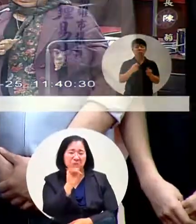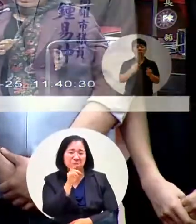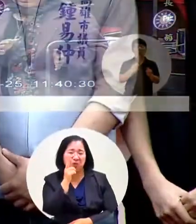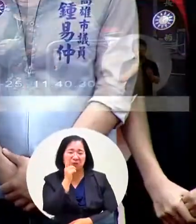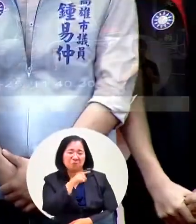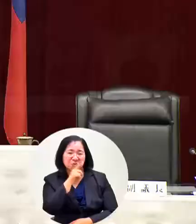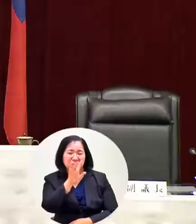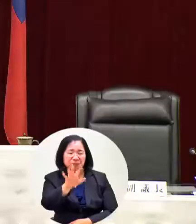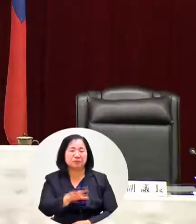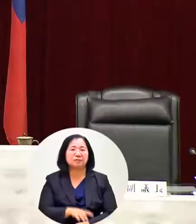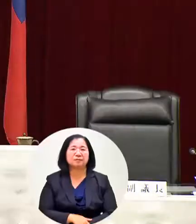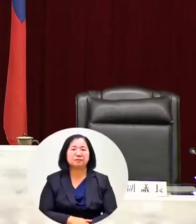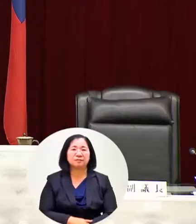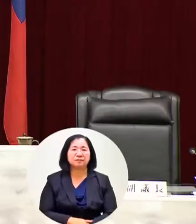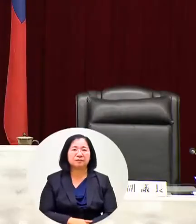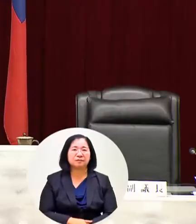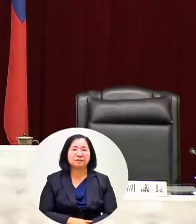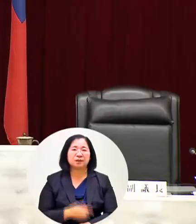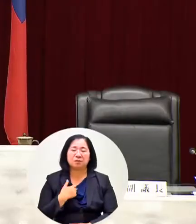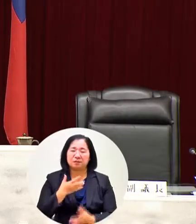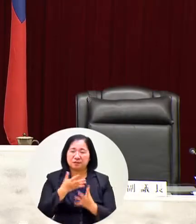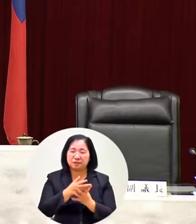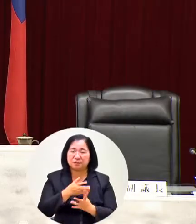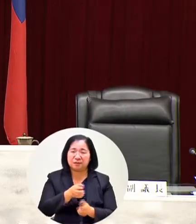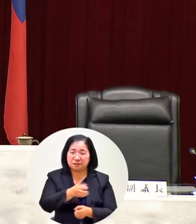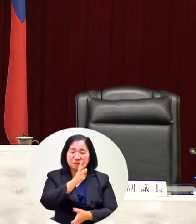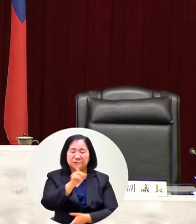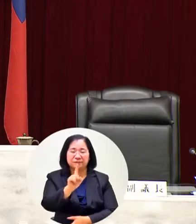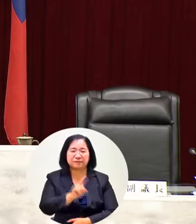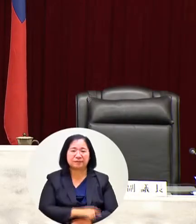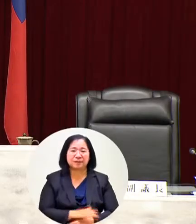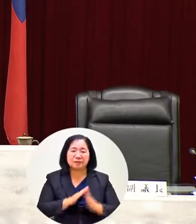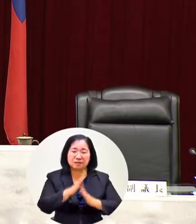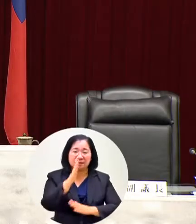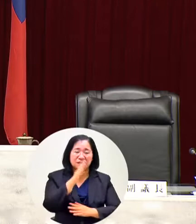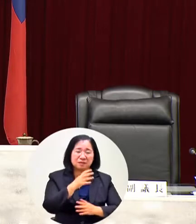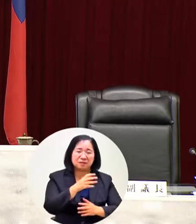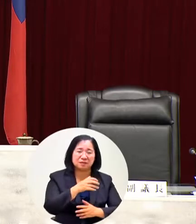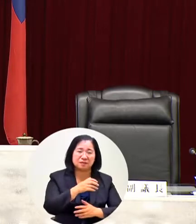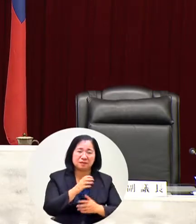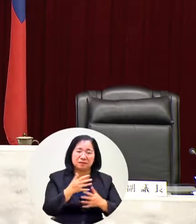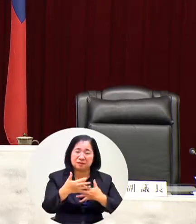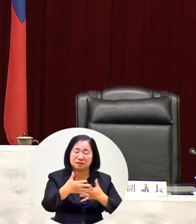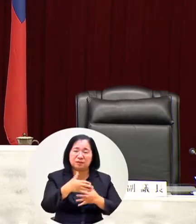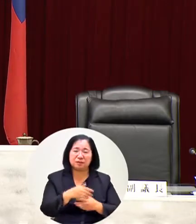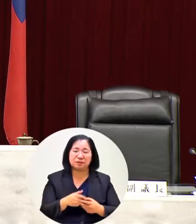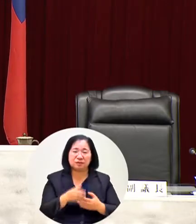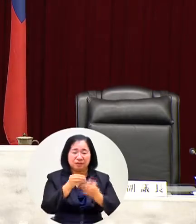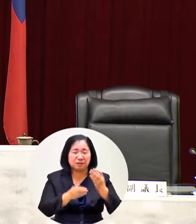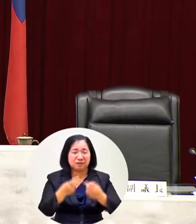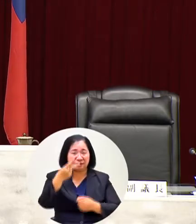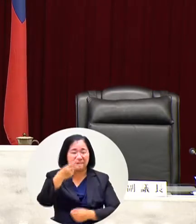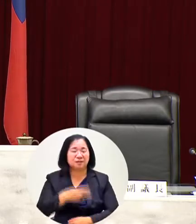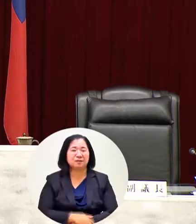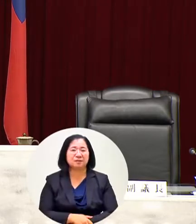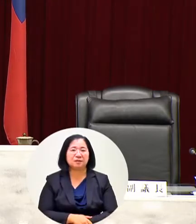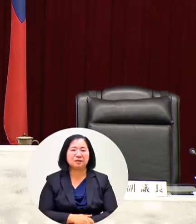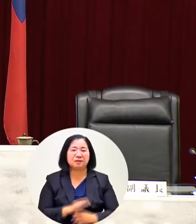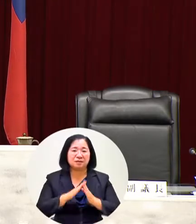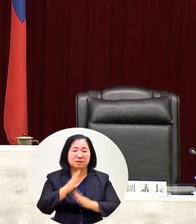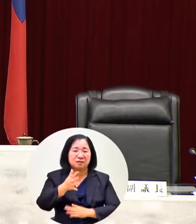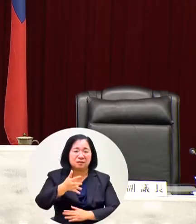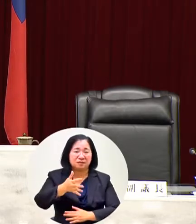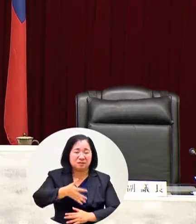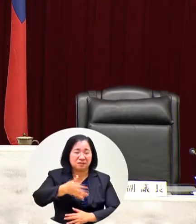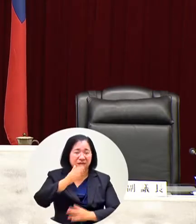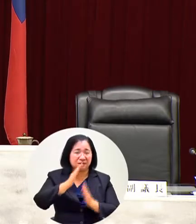发局局长讲话，完全都不给人家机会说明，然后再用给他扣上一些不应该的甚至污蔑的话。所以